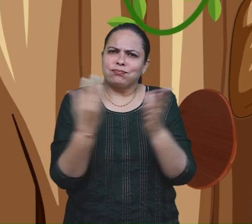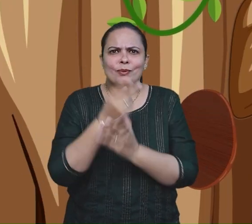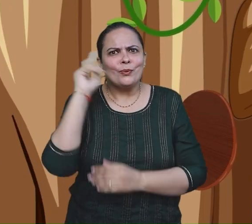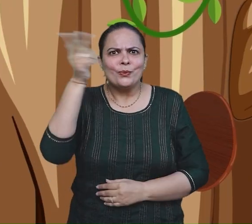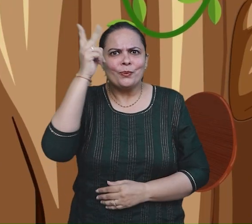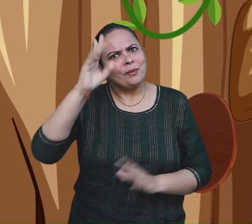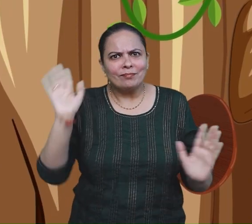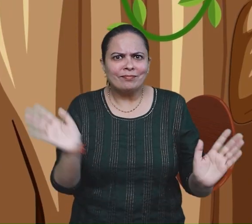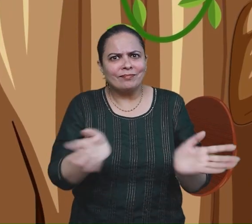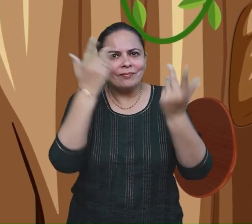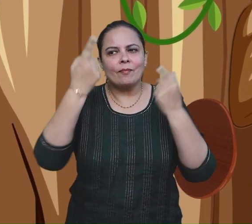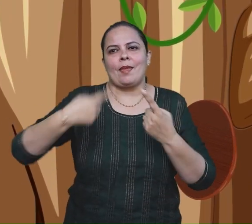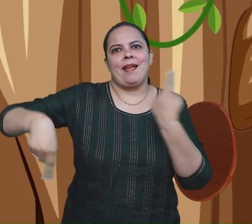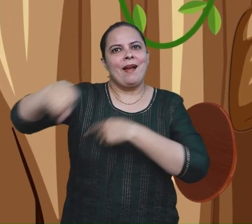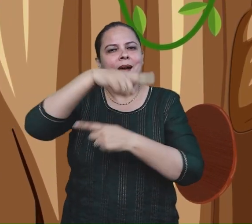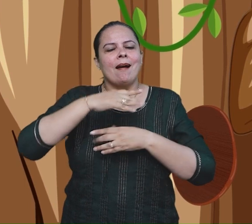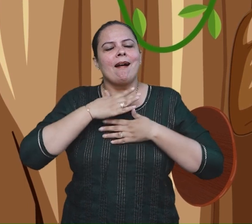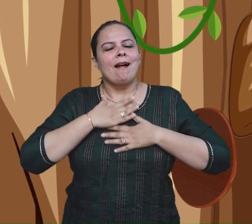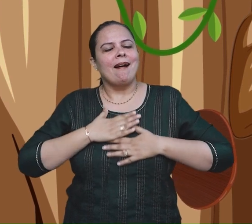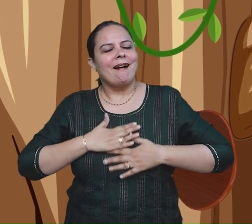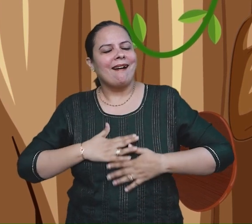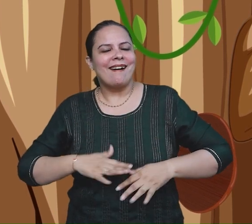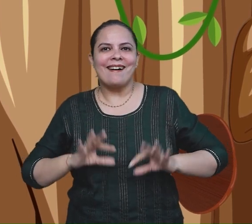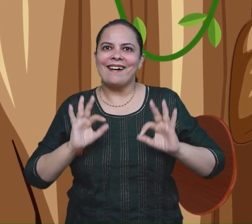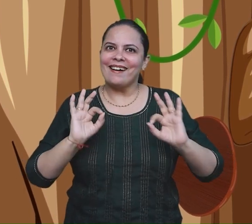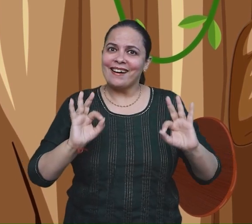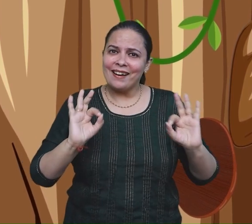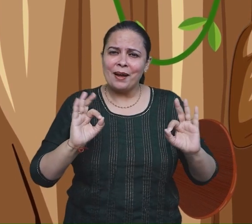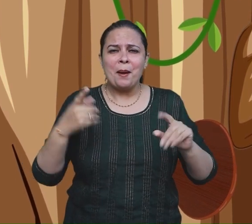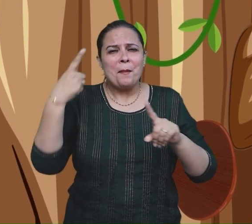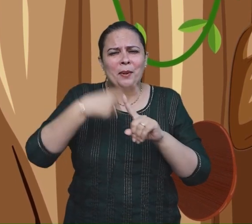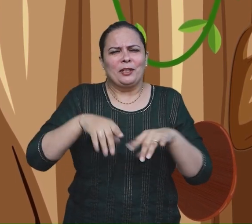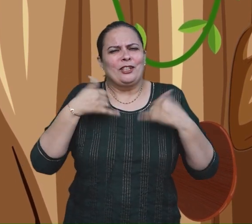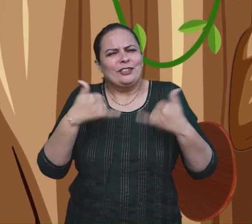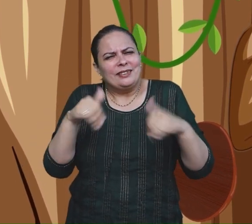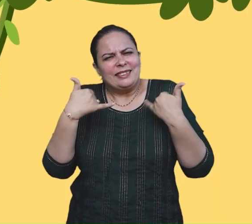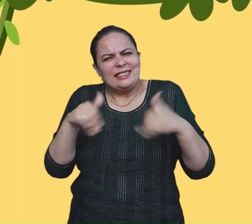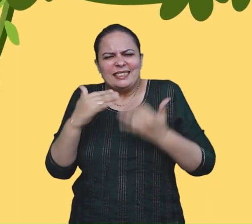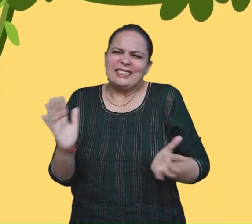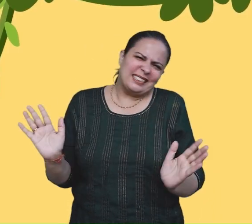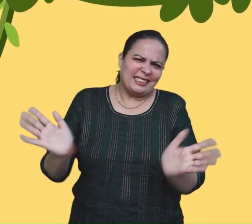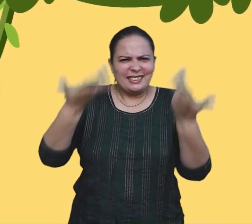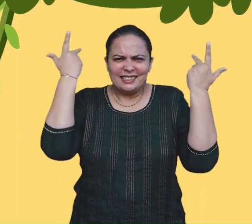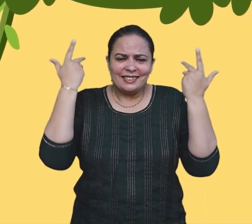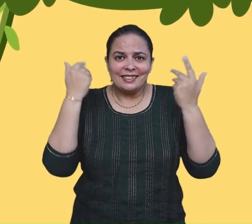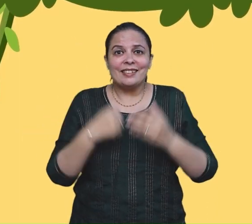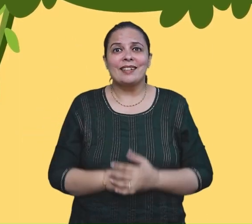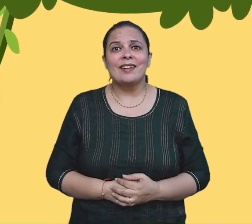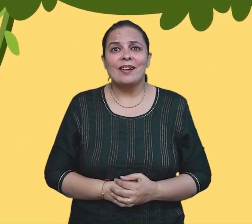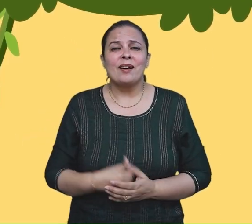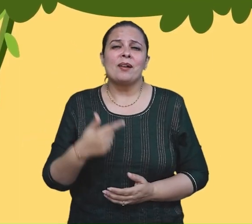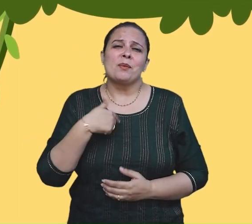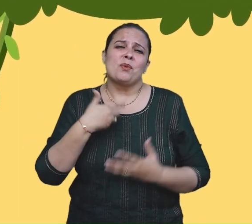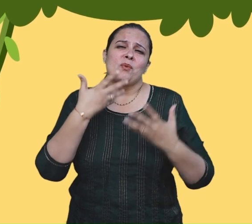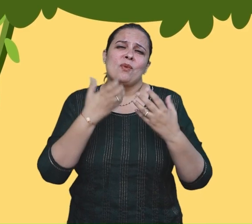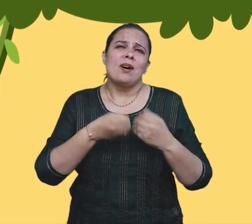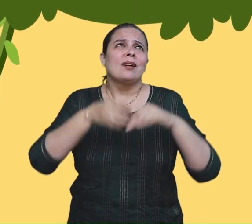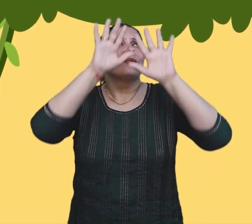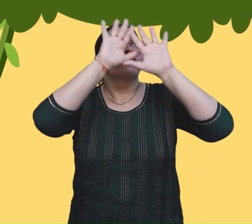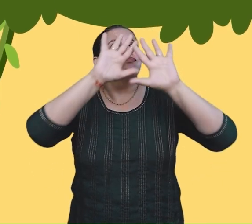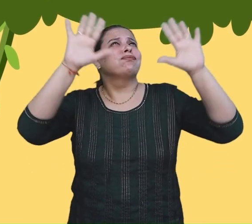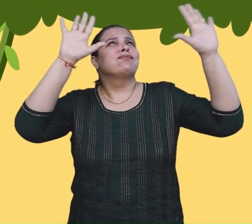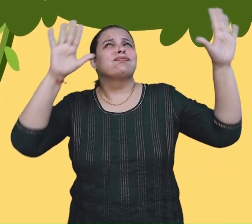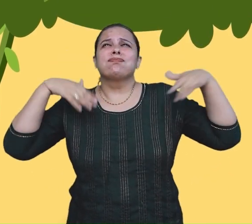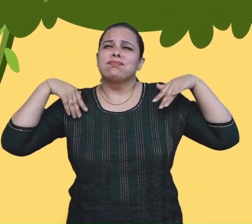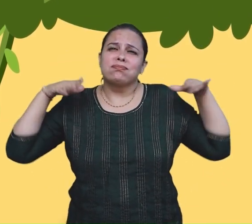इससे हमें थोड़ी राहत भी मिल जाएगी और हम बहुत सारी मस्ती भी करेंगे। साथ ही मुझे बड़े आसमान में ऊंचा